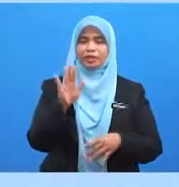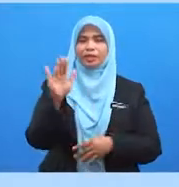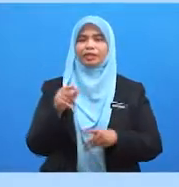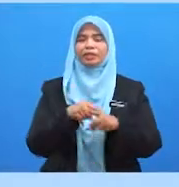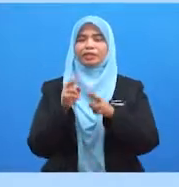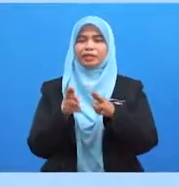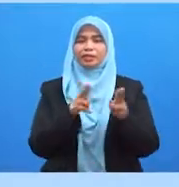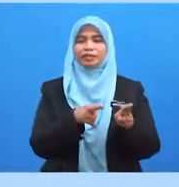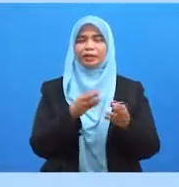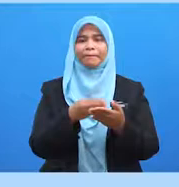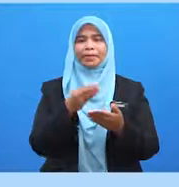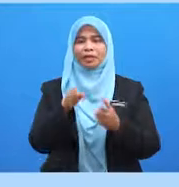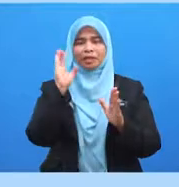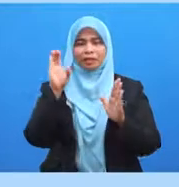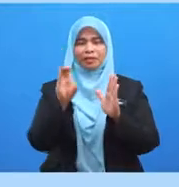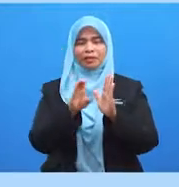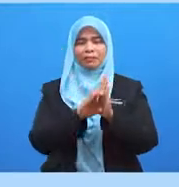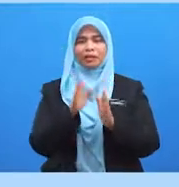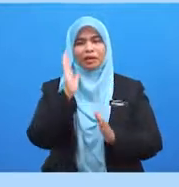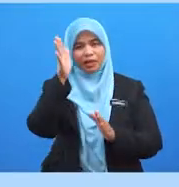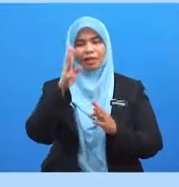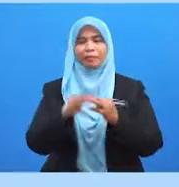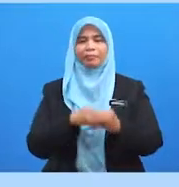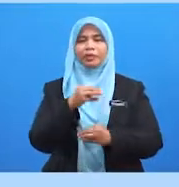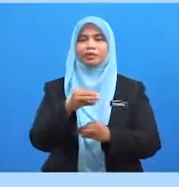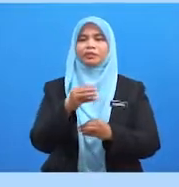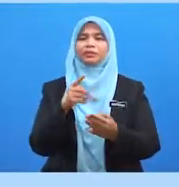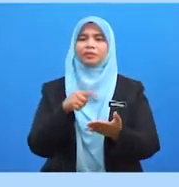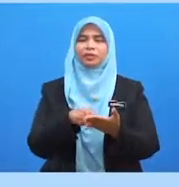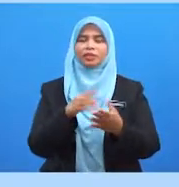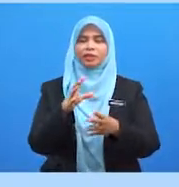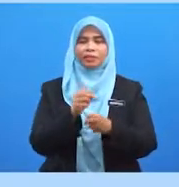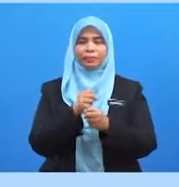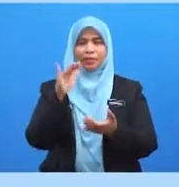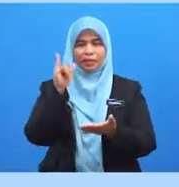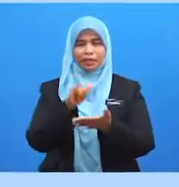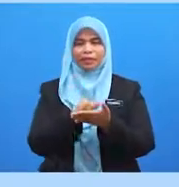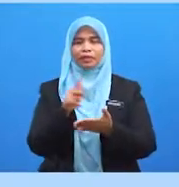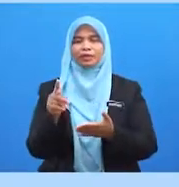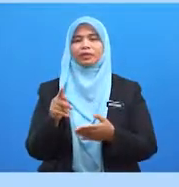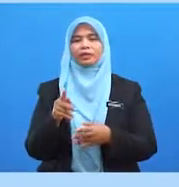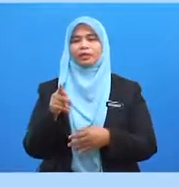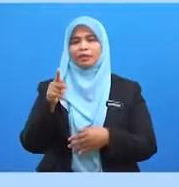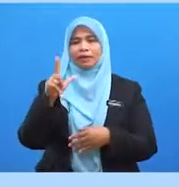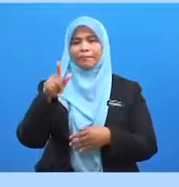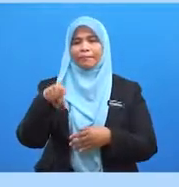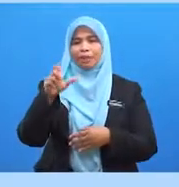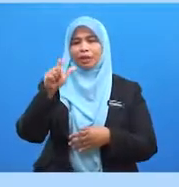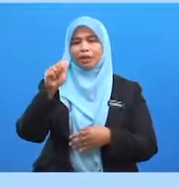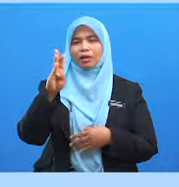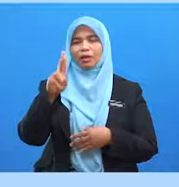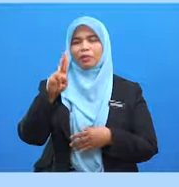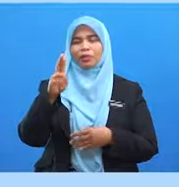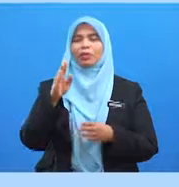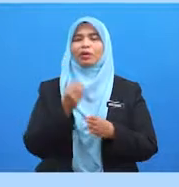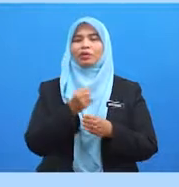memberi gambaran akan berdaya maju, ini dapat meyakinkan pihak luar seperti pelabur atau